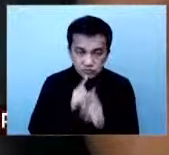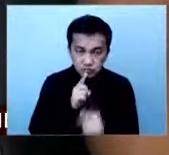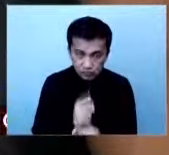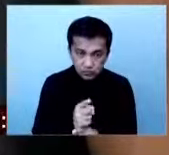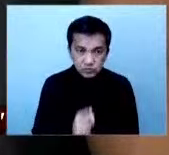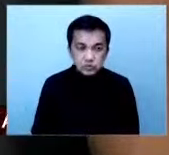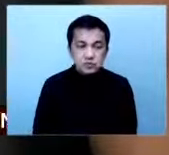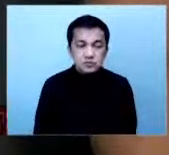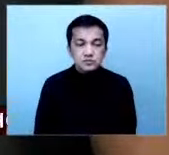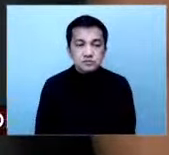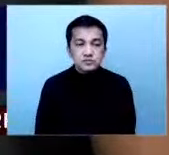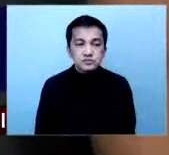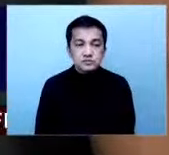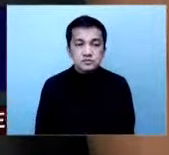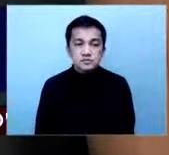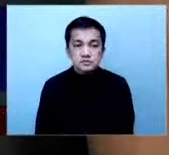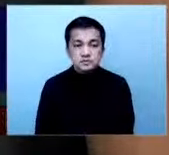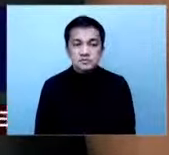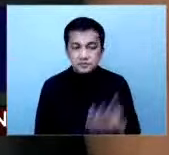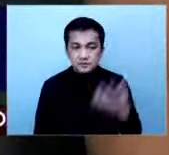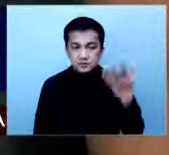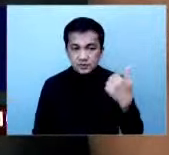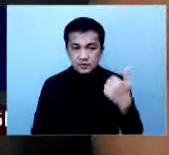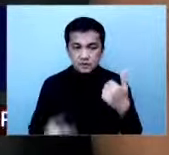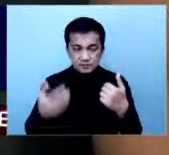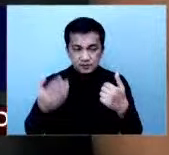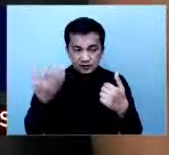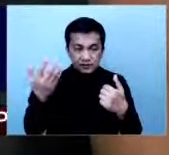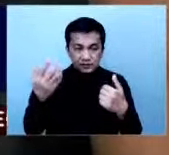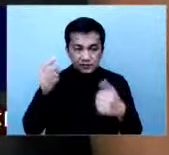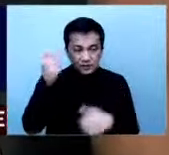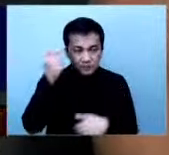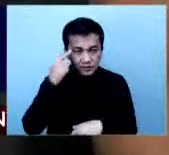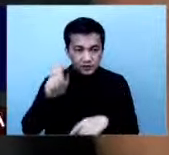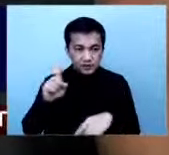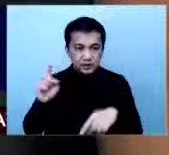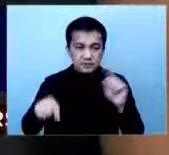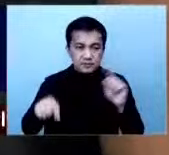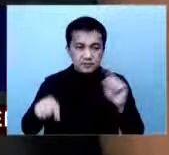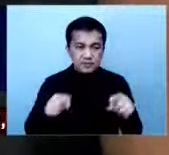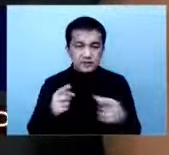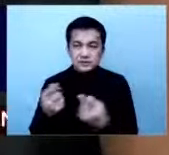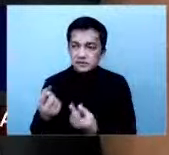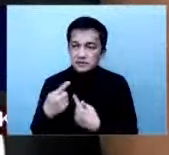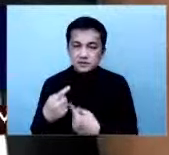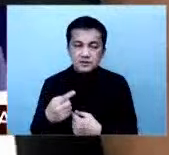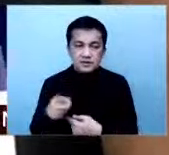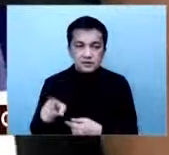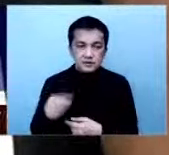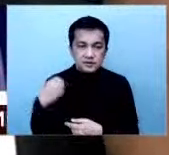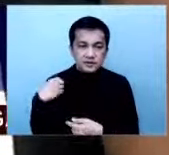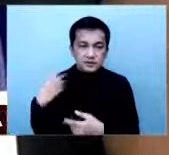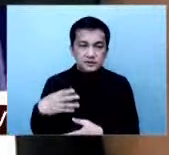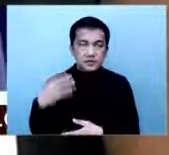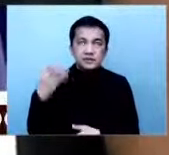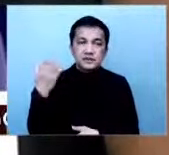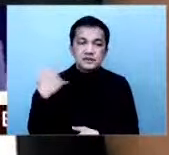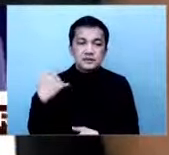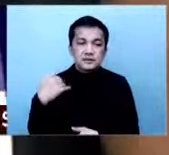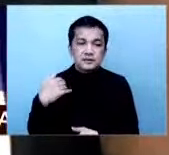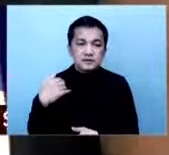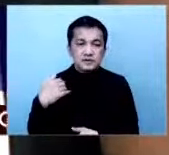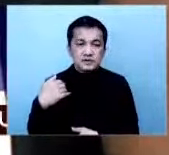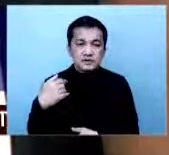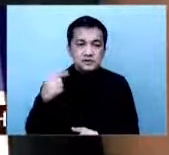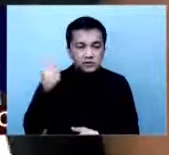the former administration iba-iba ang sagot eh sabi ng isang official na dating dating